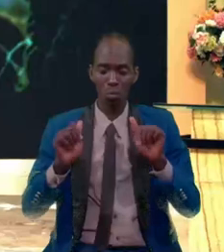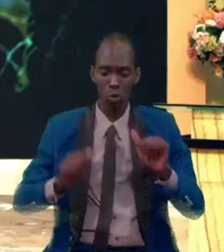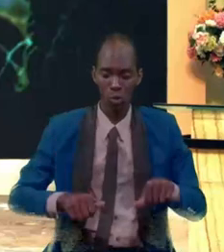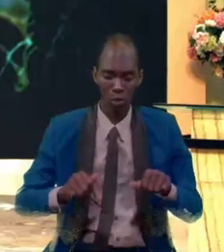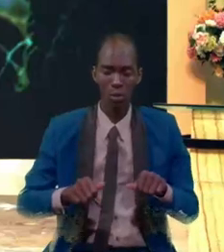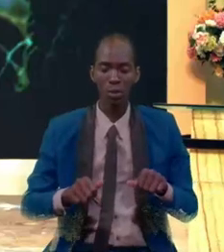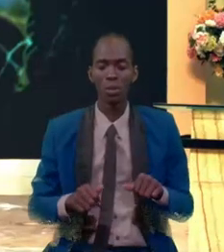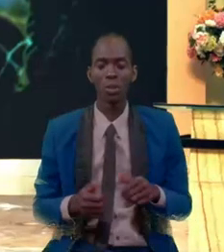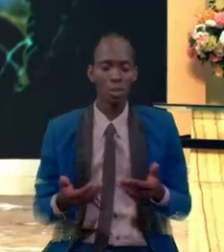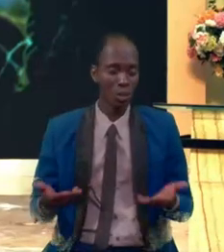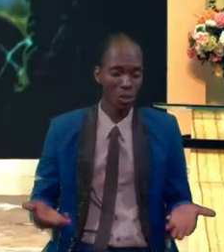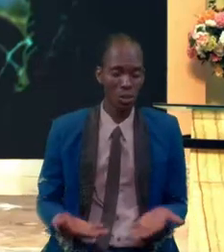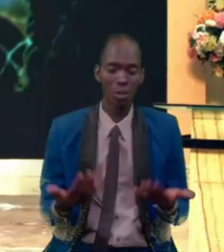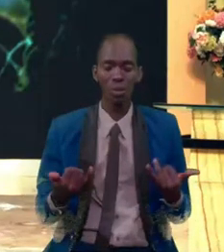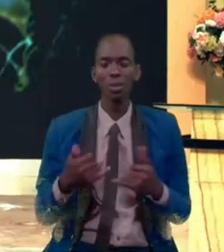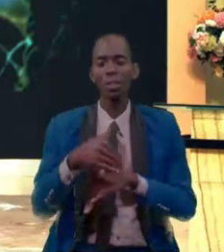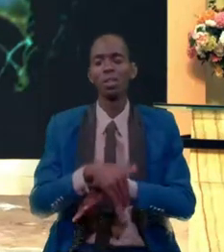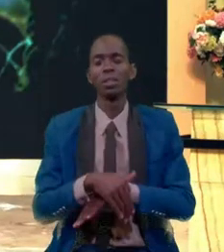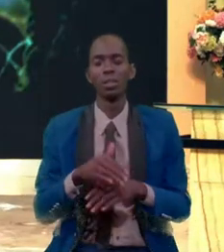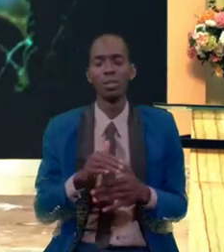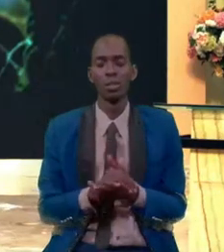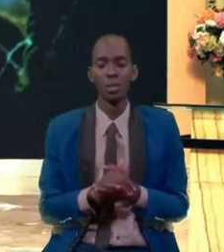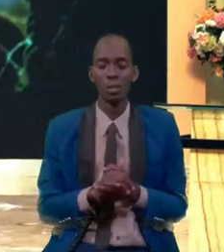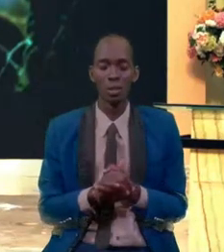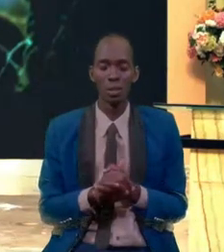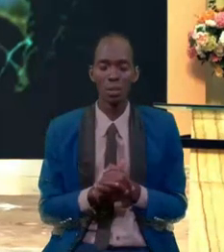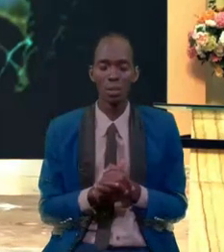grandes possibilités sont là ce soir.